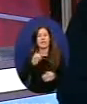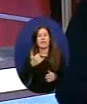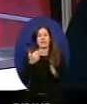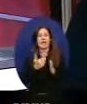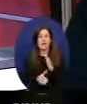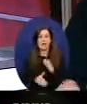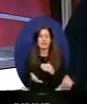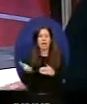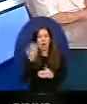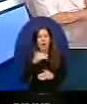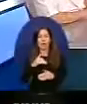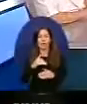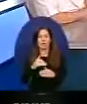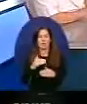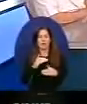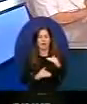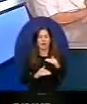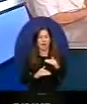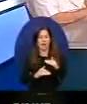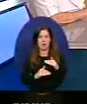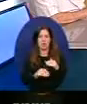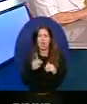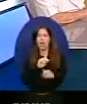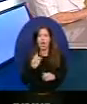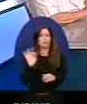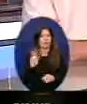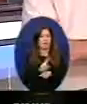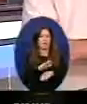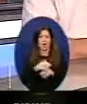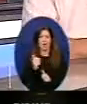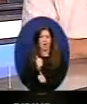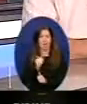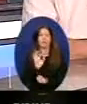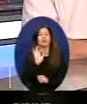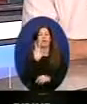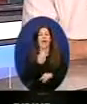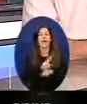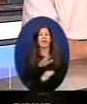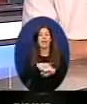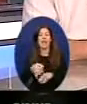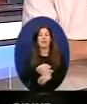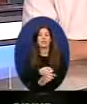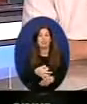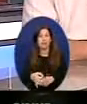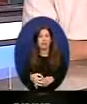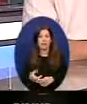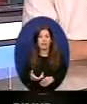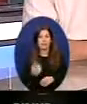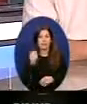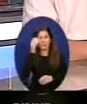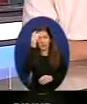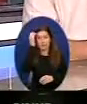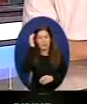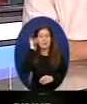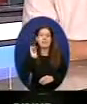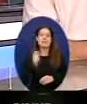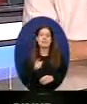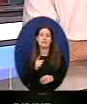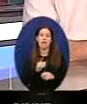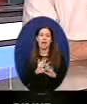קומה תחתונה, לא בשביל להגן על החיילים, בזה אתה צודק לגמרי, בשביל להגן על היישובים היושבים קרוב מאוד לקו. זה אמנם רק חלק